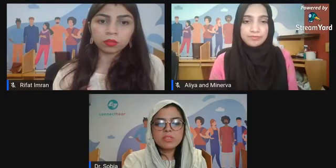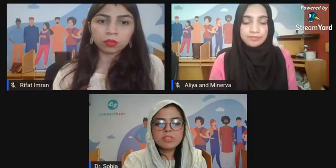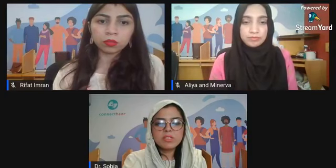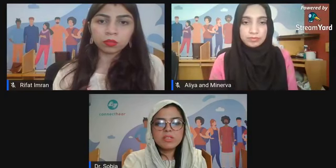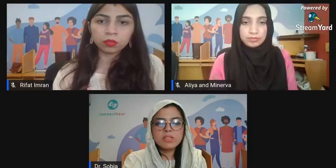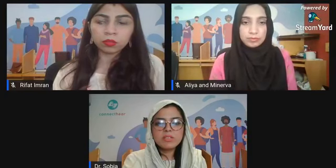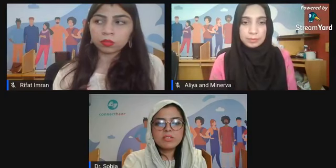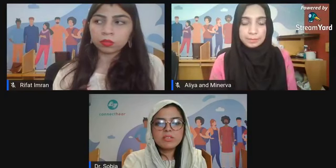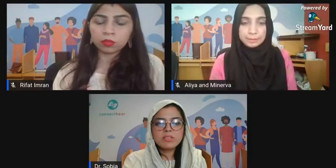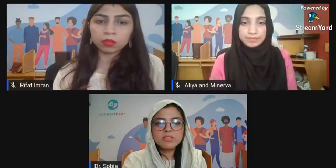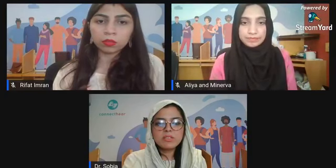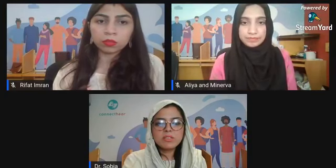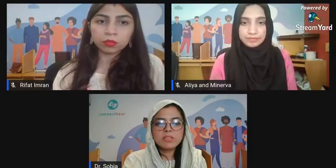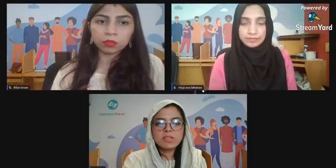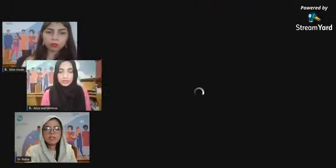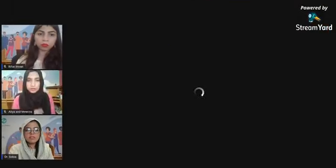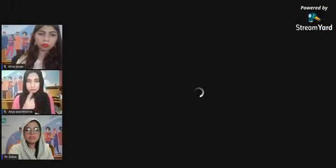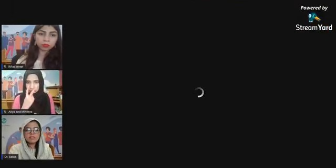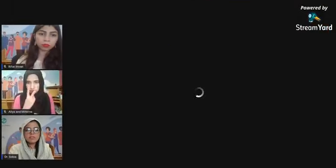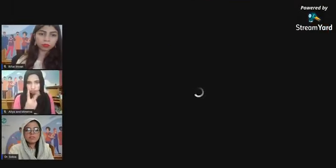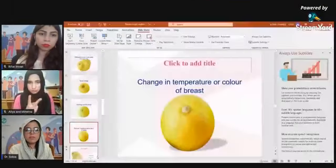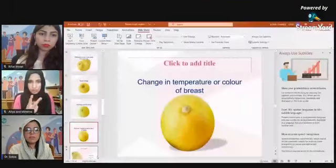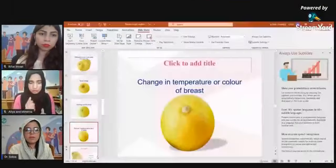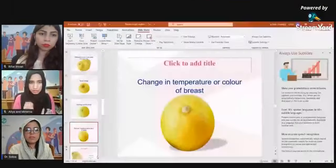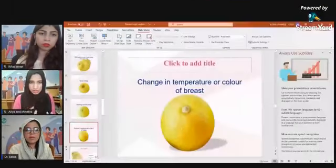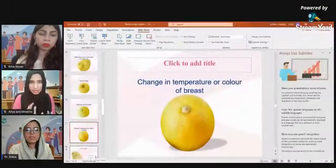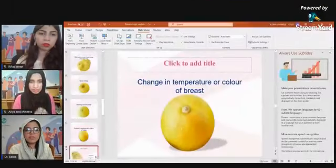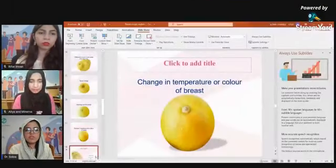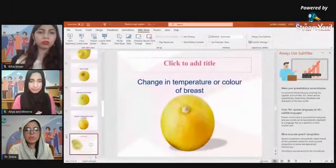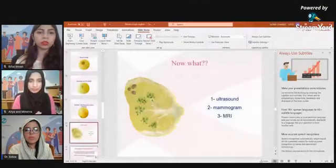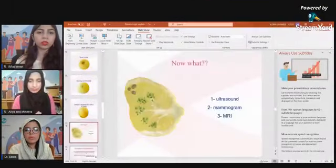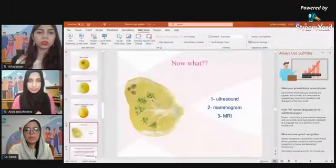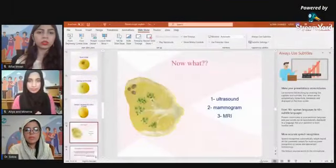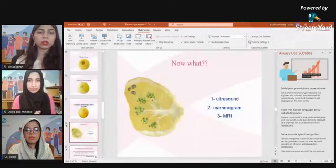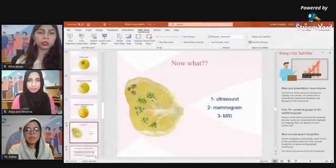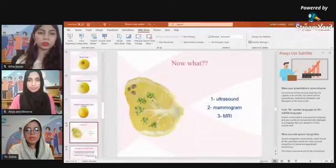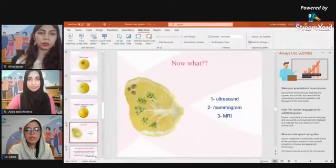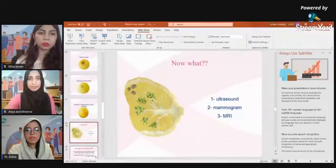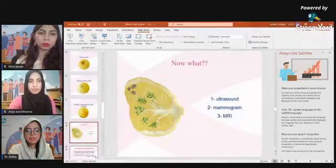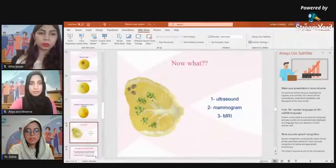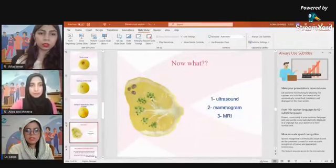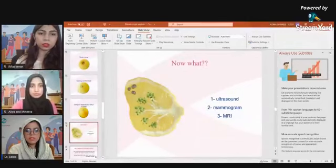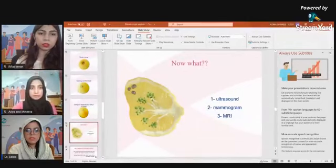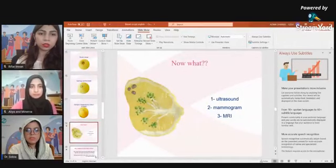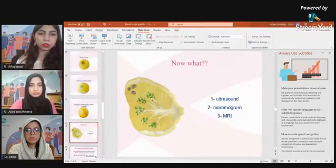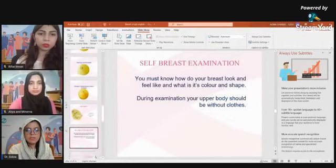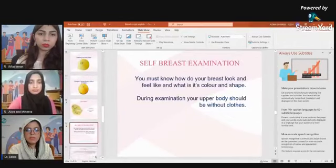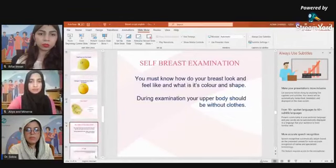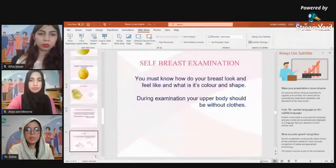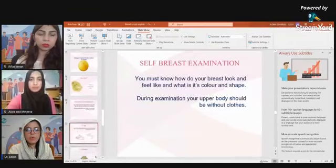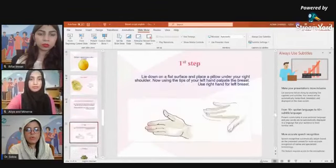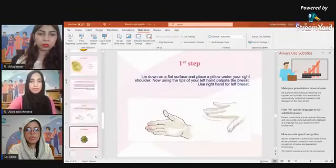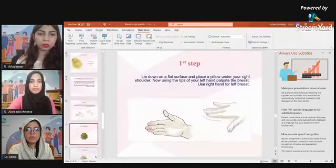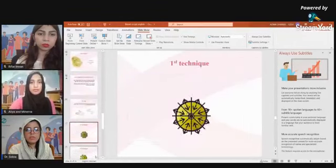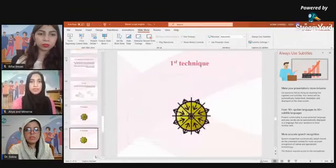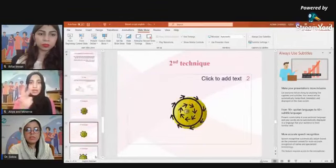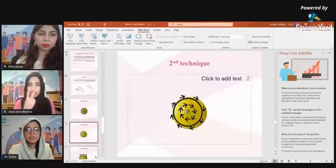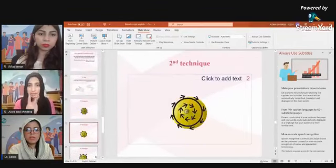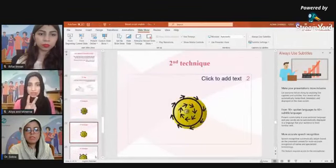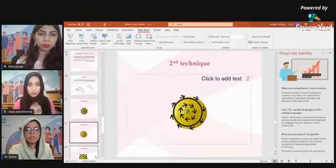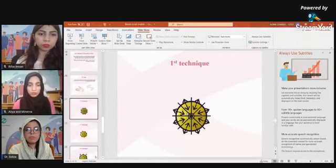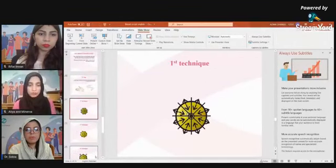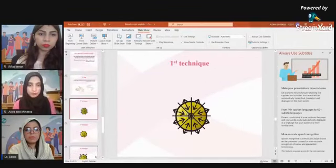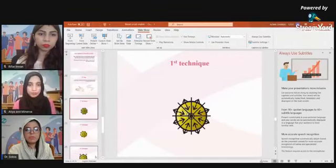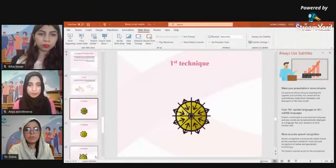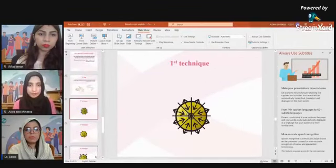कैन यू सी दिस, इज दिस प्रेजेंटेशन अवेलेबल? दिस इज विजिबल ना? ओके, सो देन